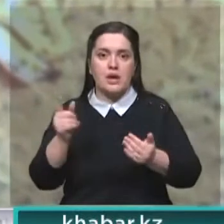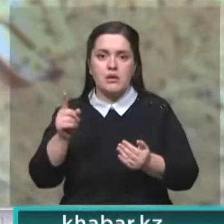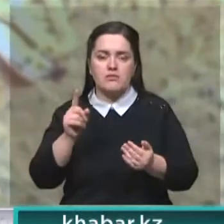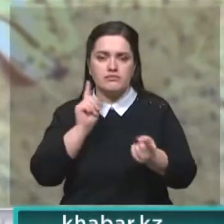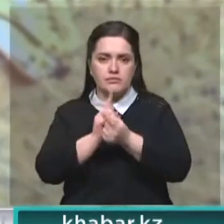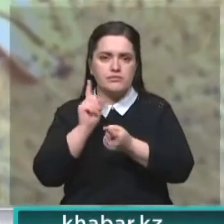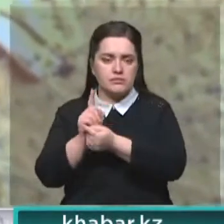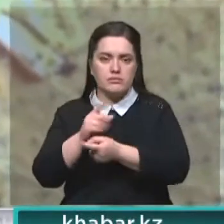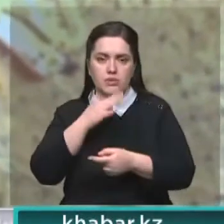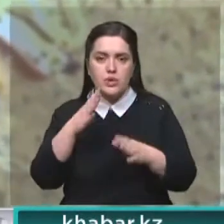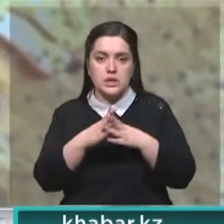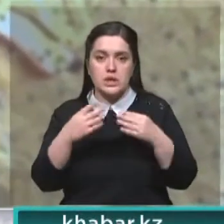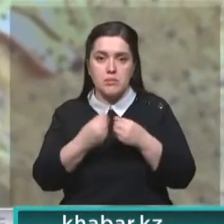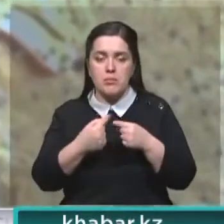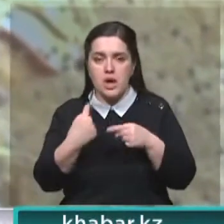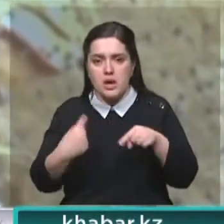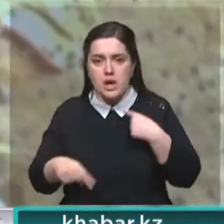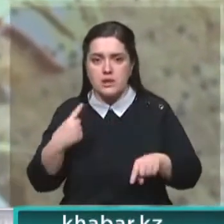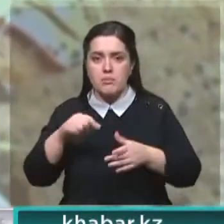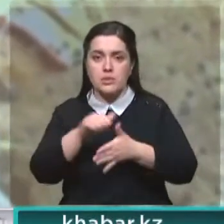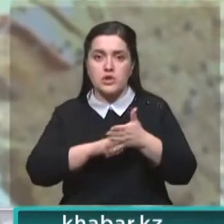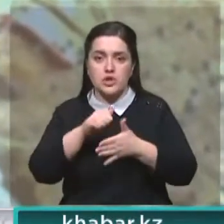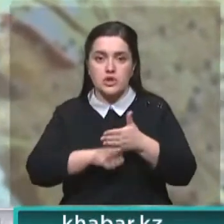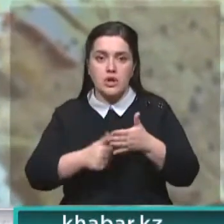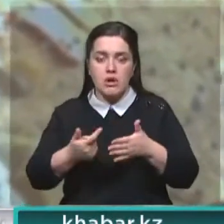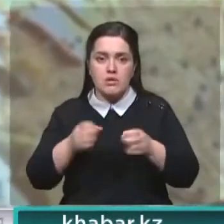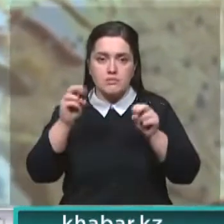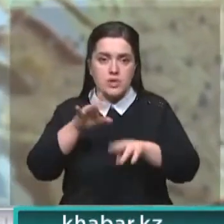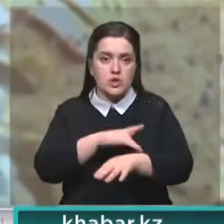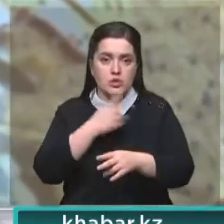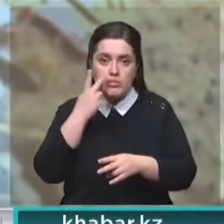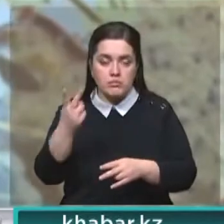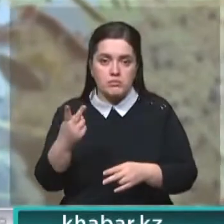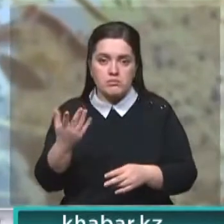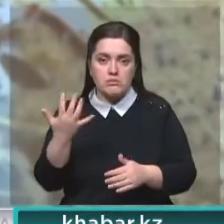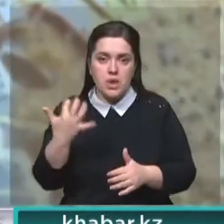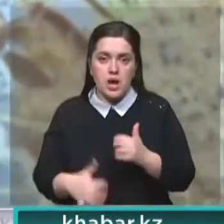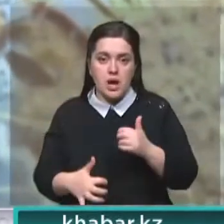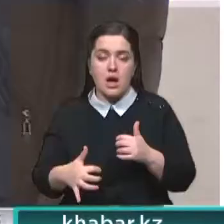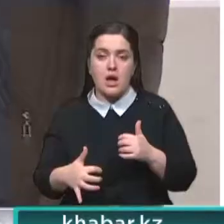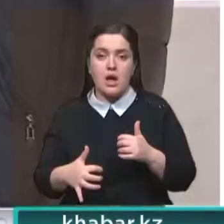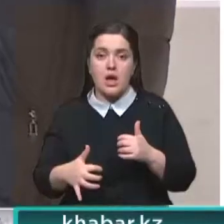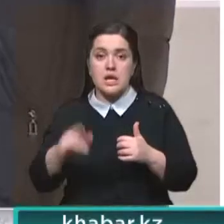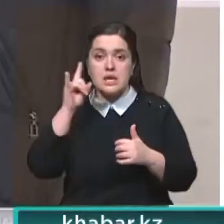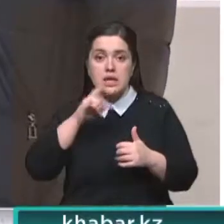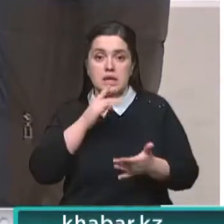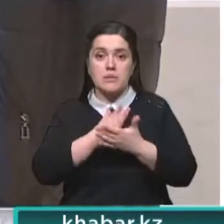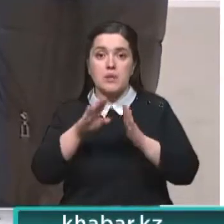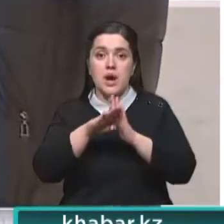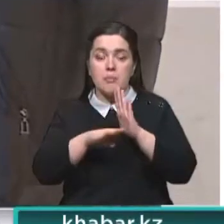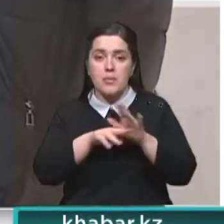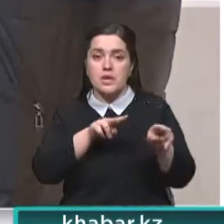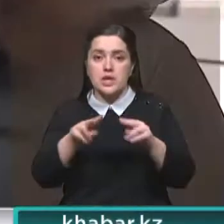встречала немало семей которые по разным причинам выпадали из поля зрения специализированных служб продукт топ-100 в казахстане есть